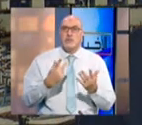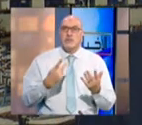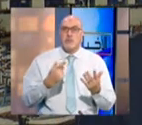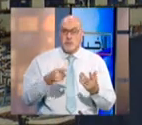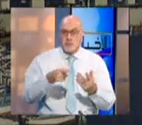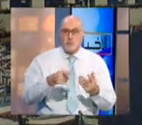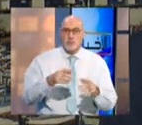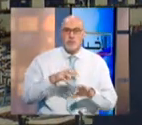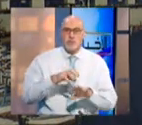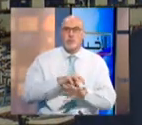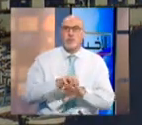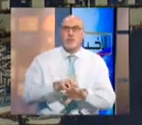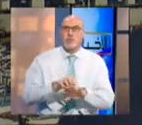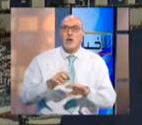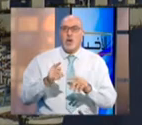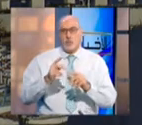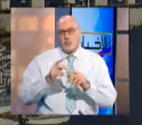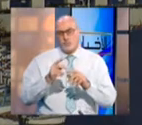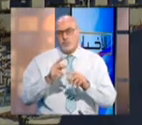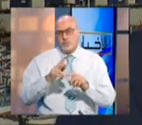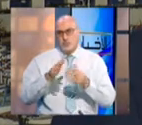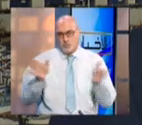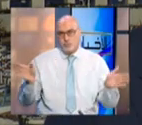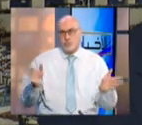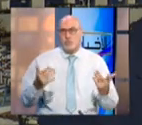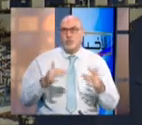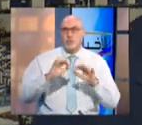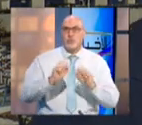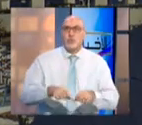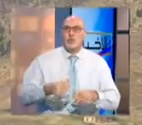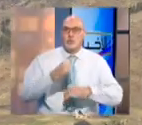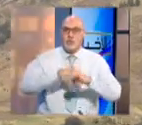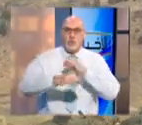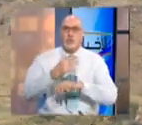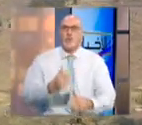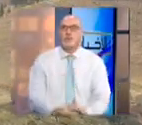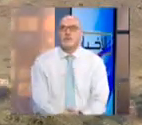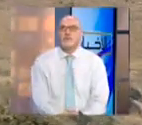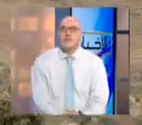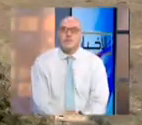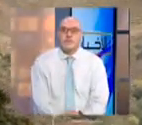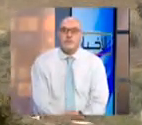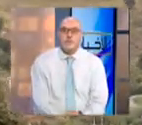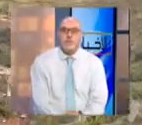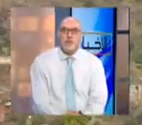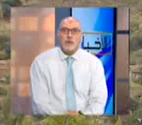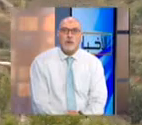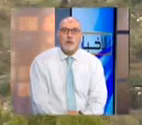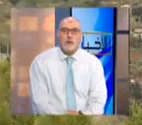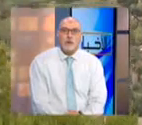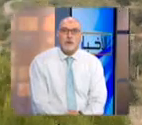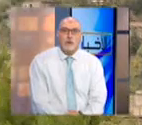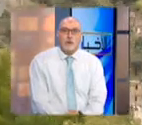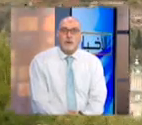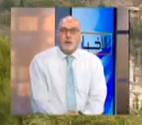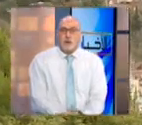بمثل هذه العملية تكون أكبر من وزارة الولايات الباقية اللي عندها الإمكانية أنها تخلق ثروة وعندها حركية تجارية. إذن أقر